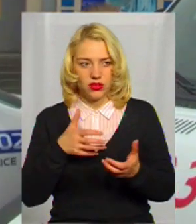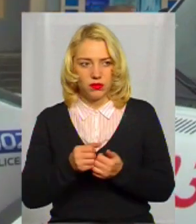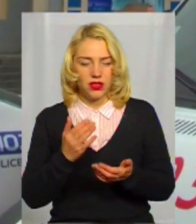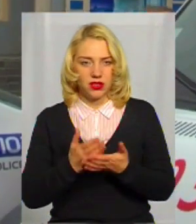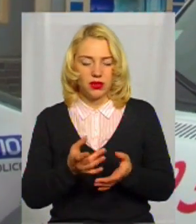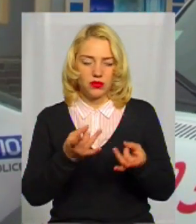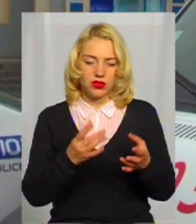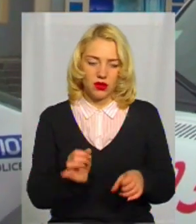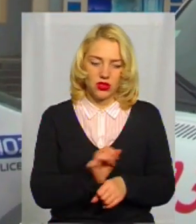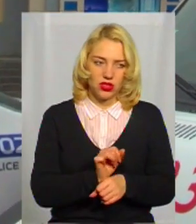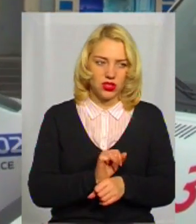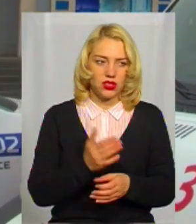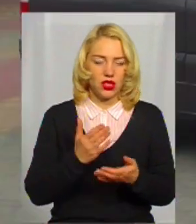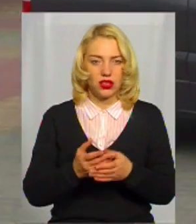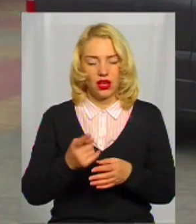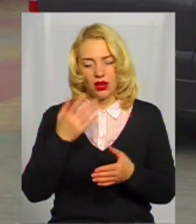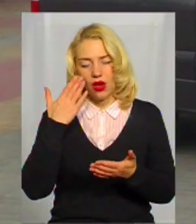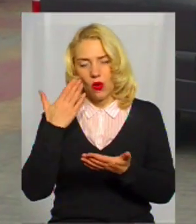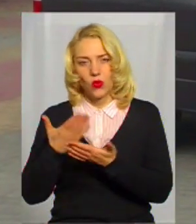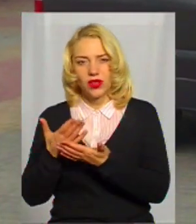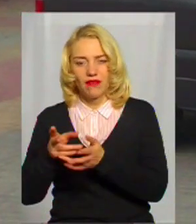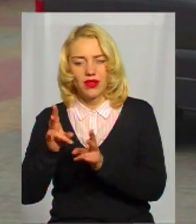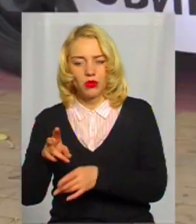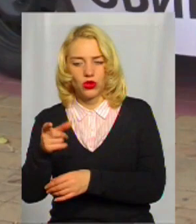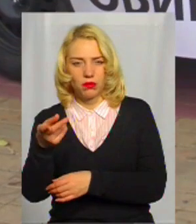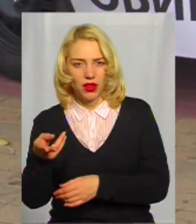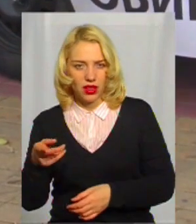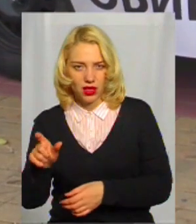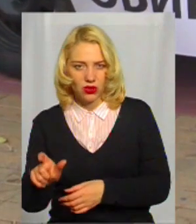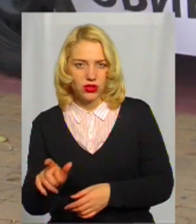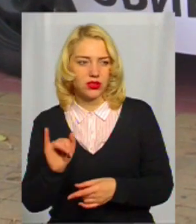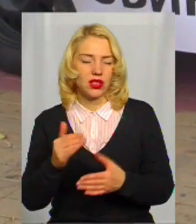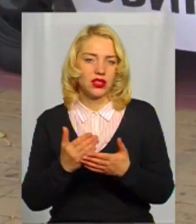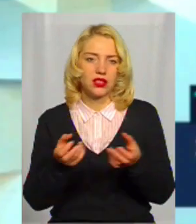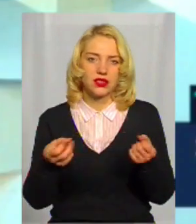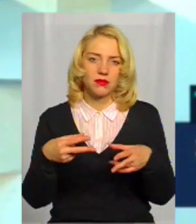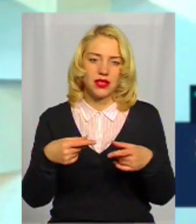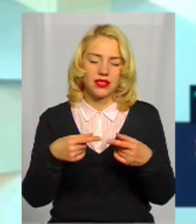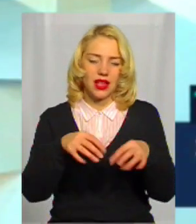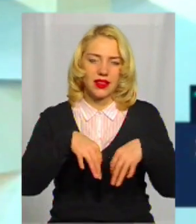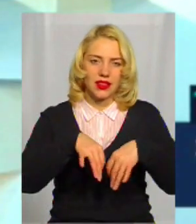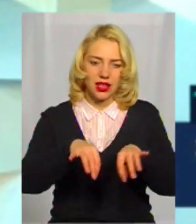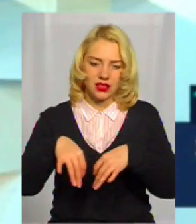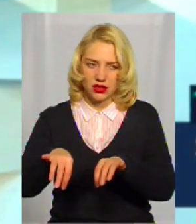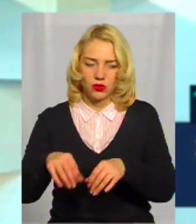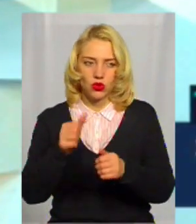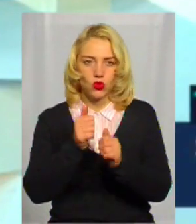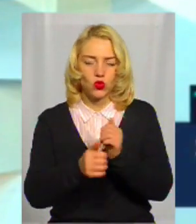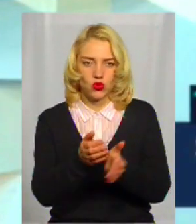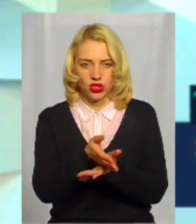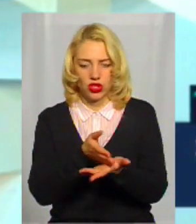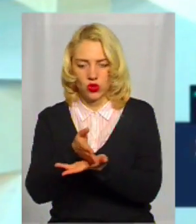цивільна машина, є уявний потерпілий, і поряд стоять транспортні засоби, спецтранспорт, кожної з перелічених служб.